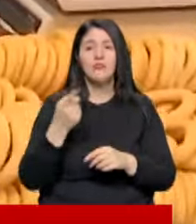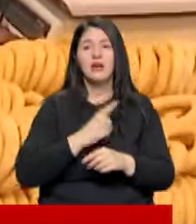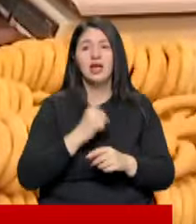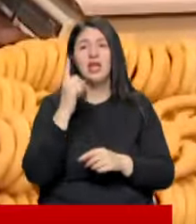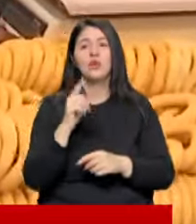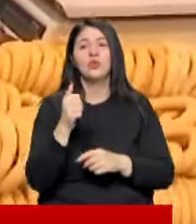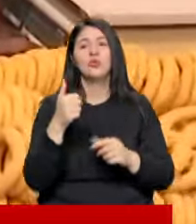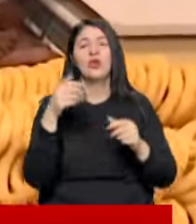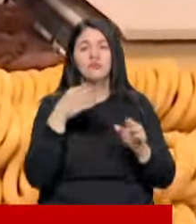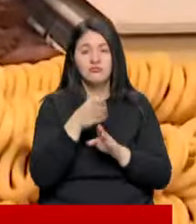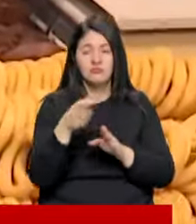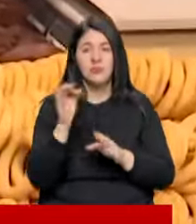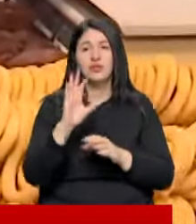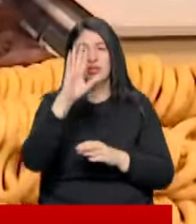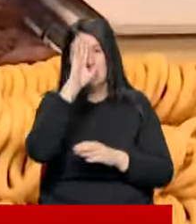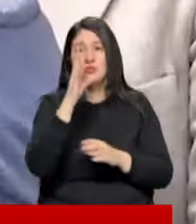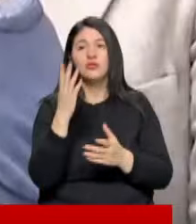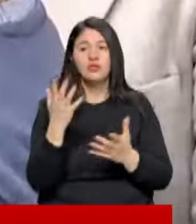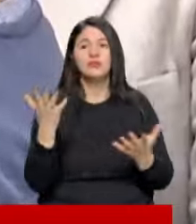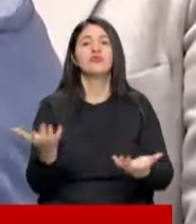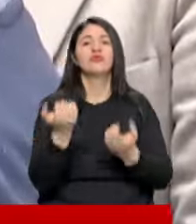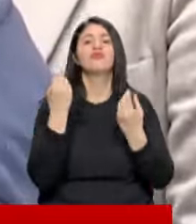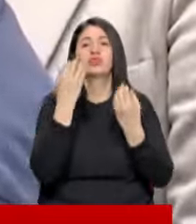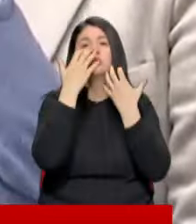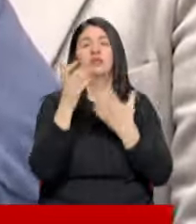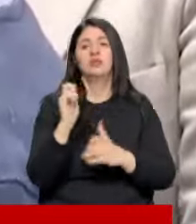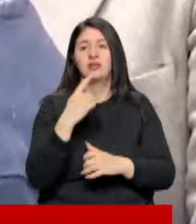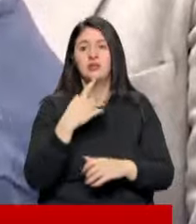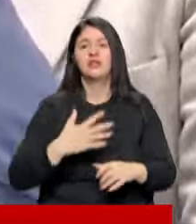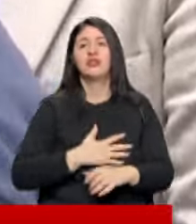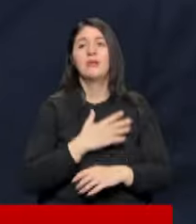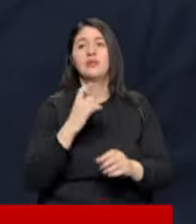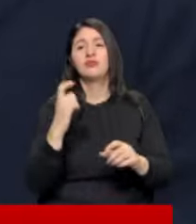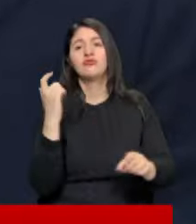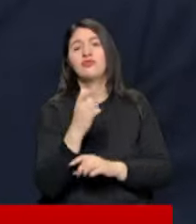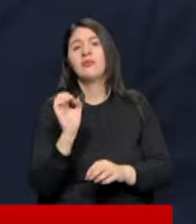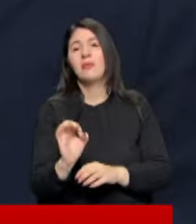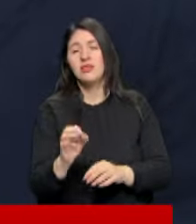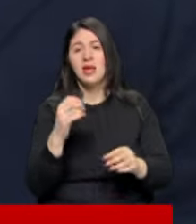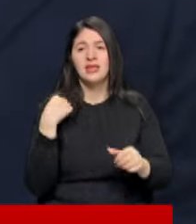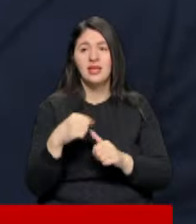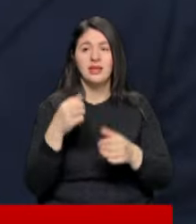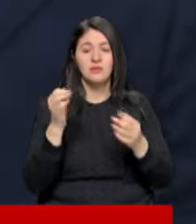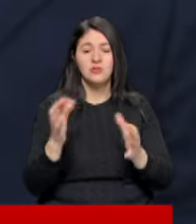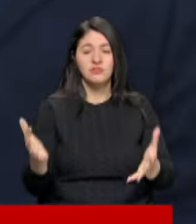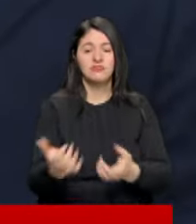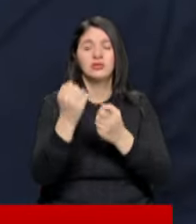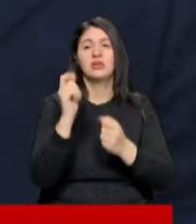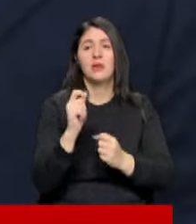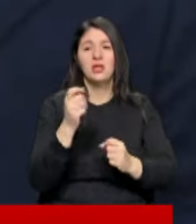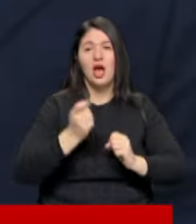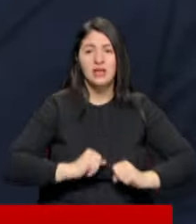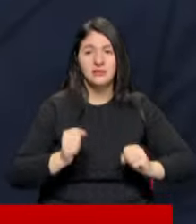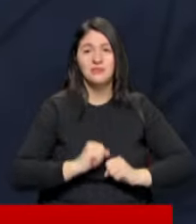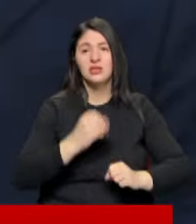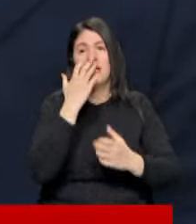adaylığının ilk gününde sahaya indi. İstanbul'u ihya edeceğiz dedi. CHP'den yanıt gecikmedi. Yeniden başlamanın, ihya etmenin